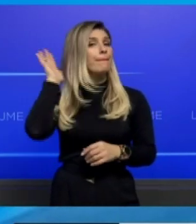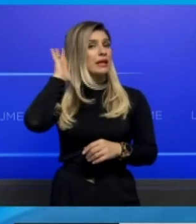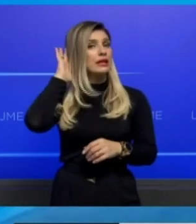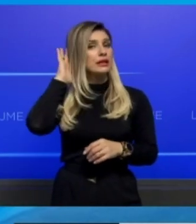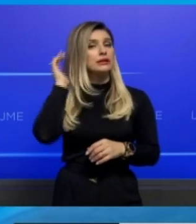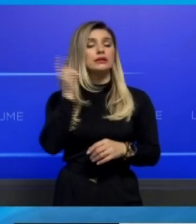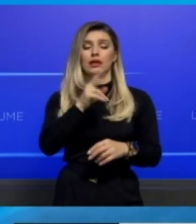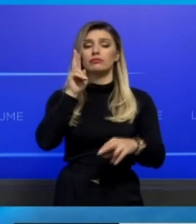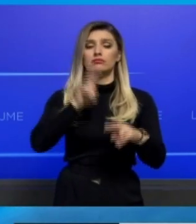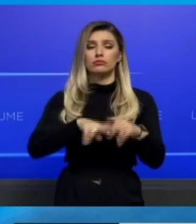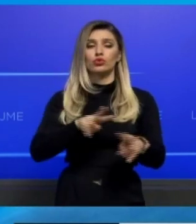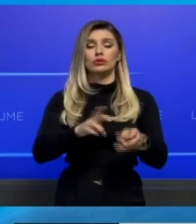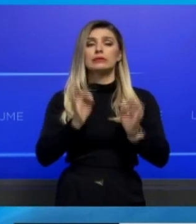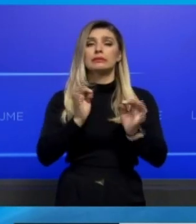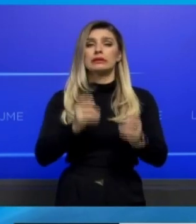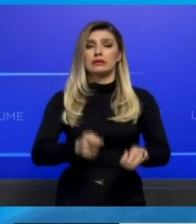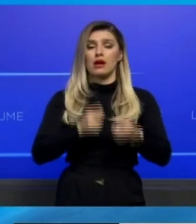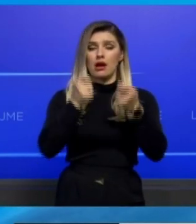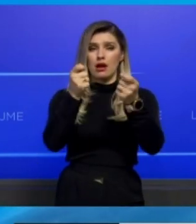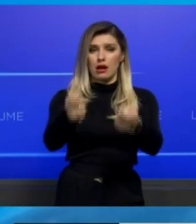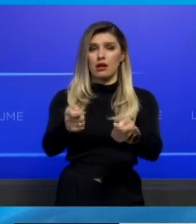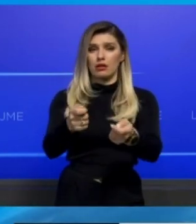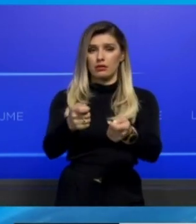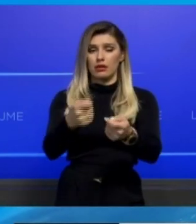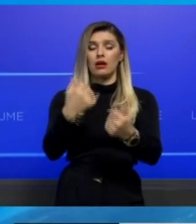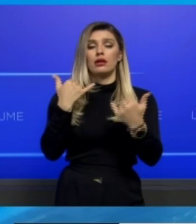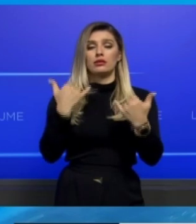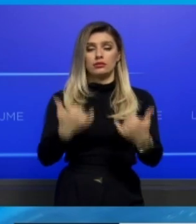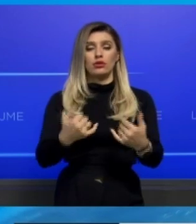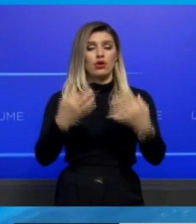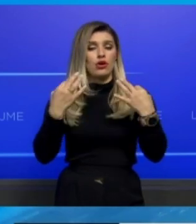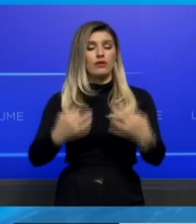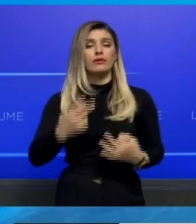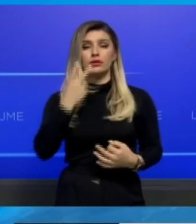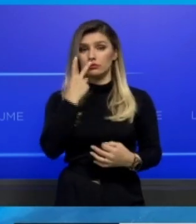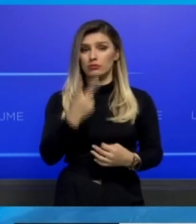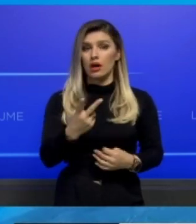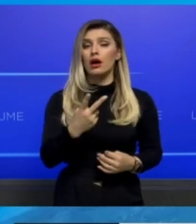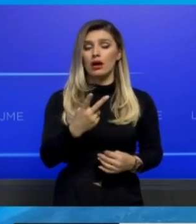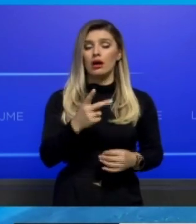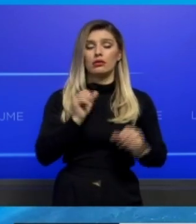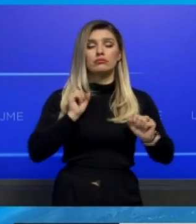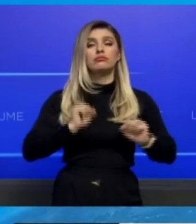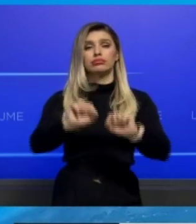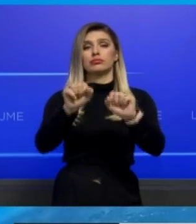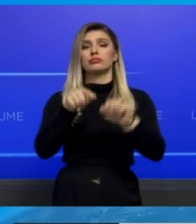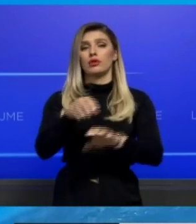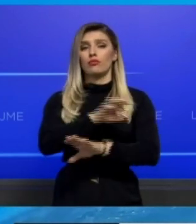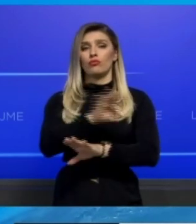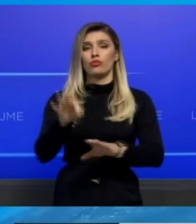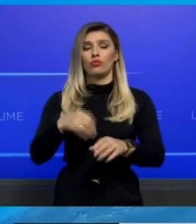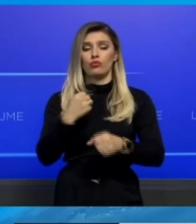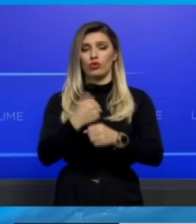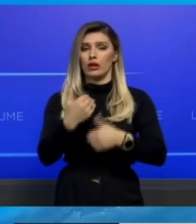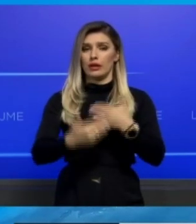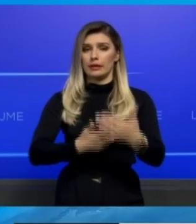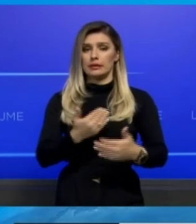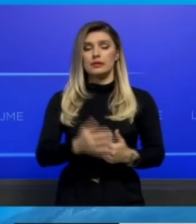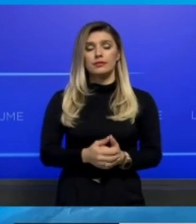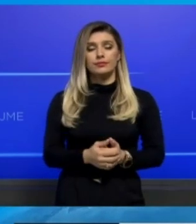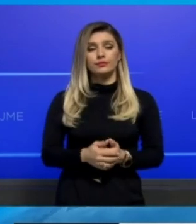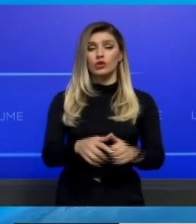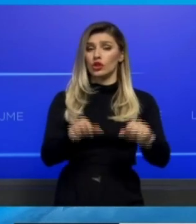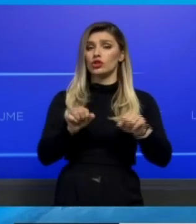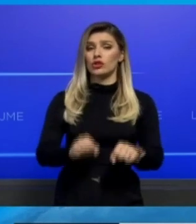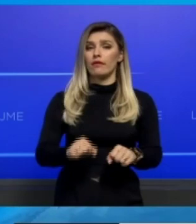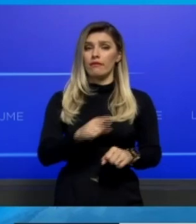rast në Prokurorinë Speciale dhe sot edhe formalisht po e anullojmë këtë proces të dëmshëm. Qeveria e Kosovës